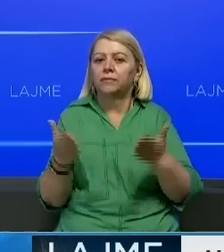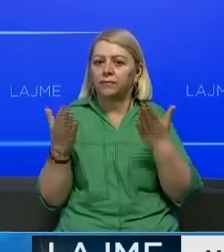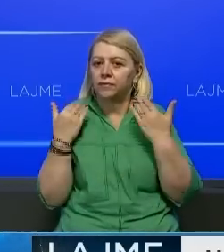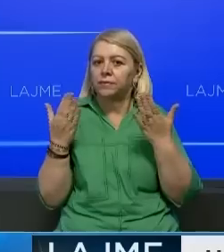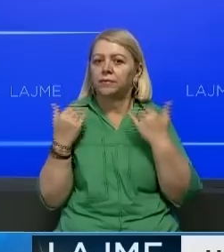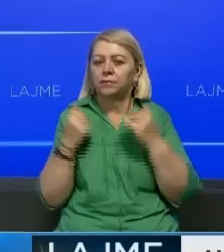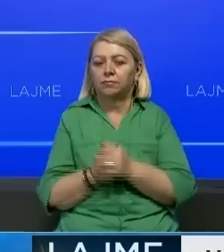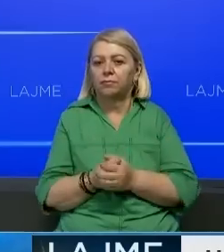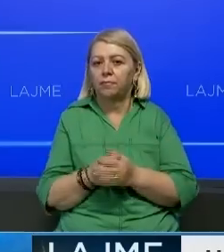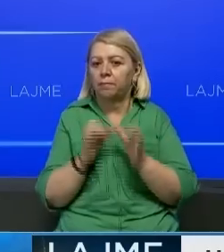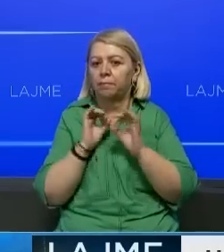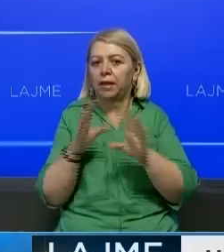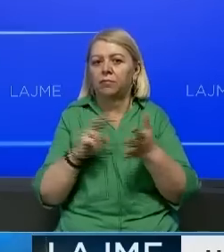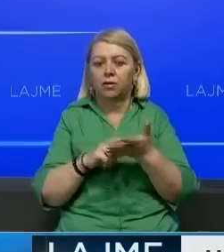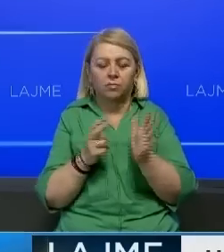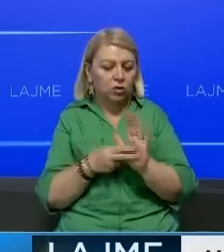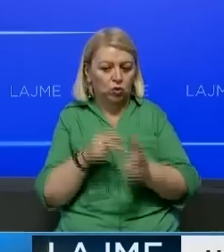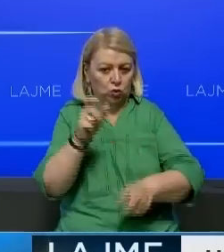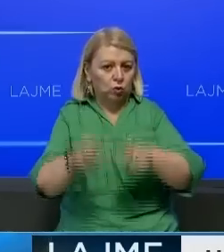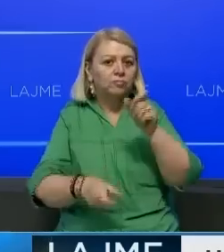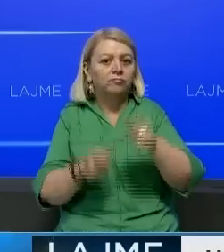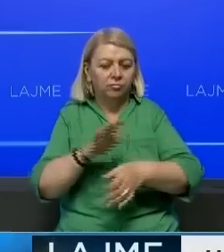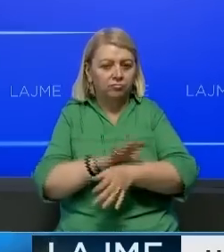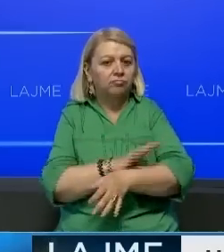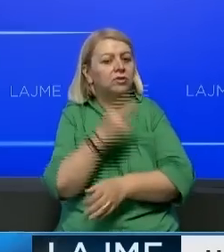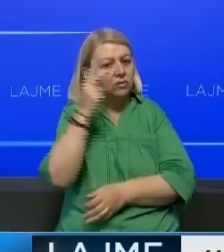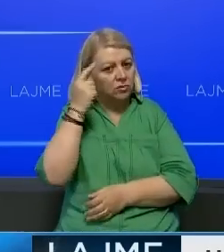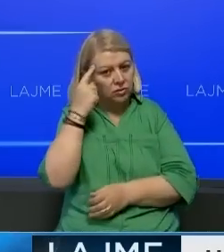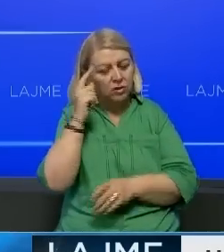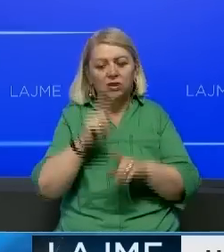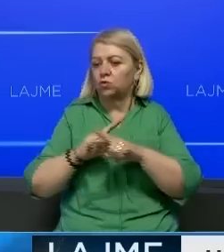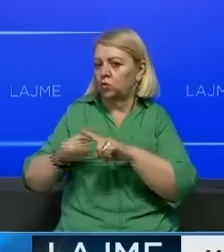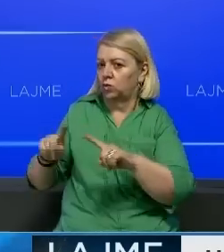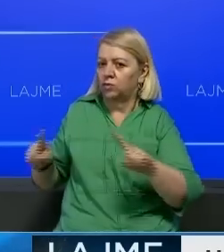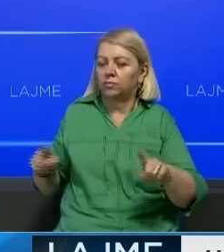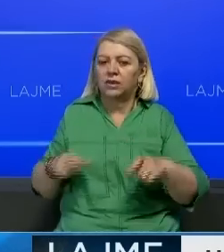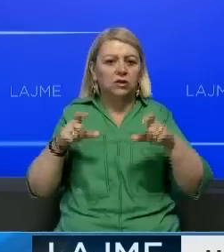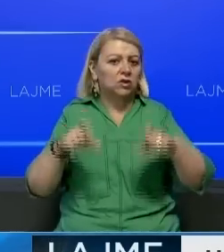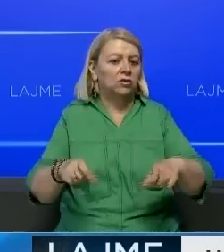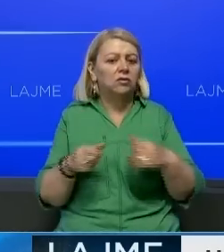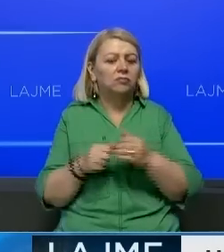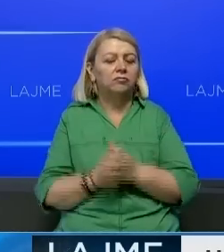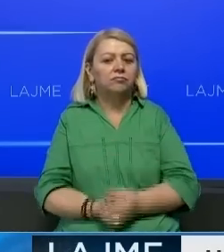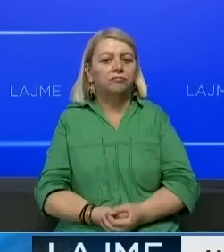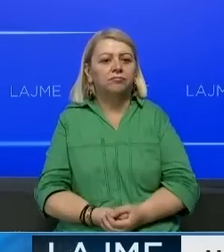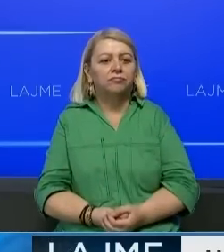ndonjë drojë. Qytetarët shprehin mendimet të ndryshme për këtë pishinë.